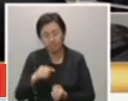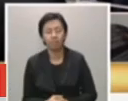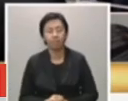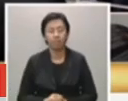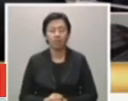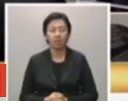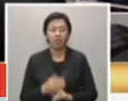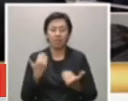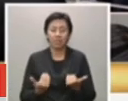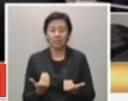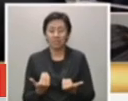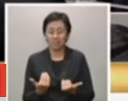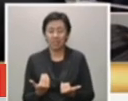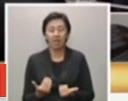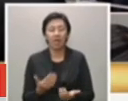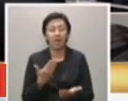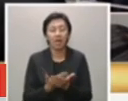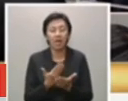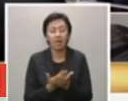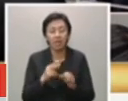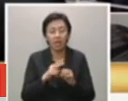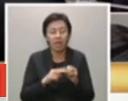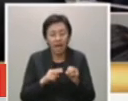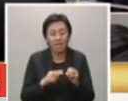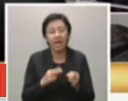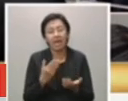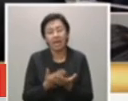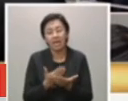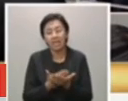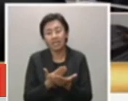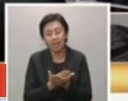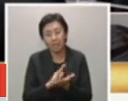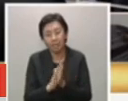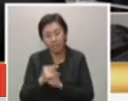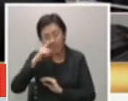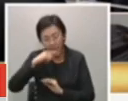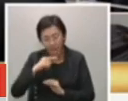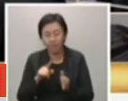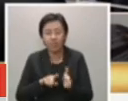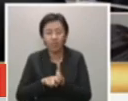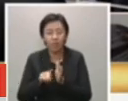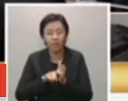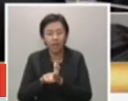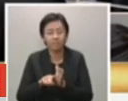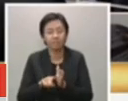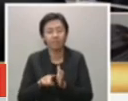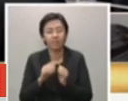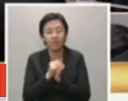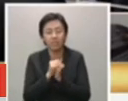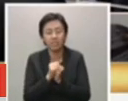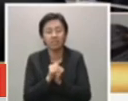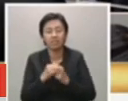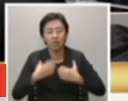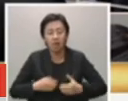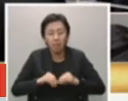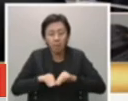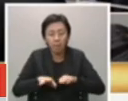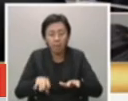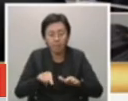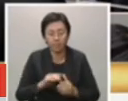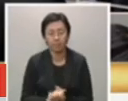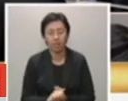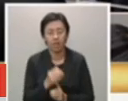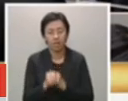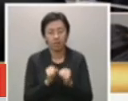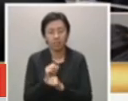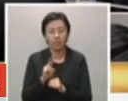ตอนนี้เนี่ยถึงแม้ว่าค่าเงินบาทจะคลายตัวลงจากภาวะวิกฤตโคโรนาในต่างประเทศแต่ในปี